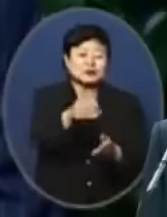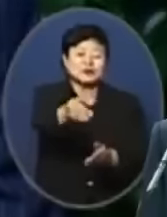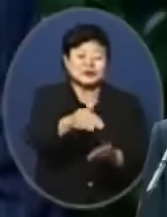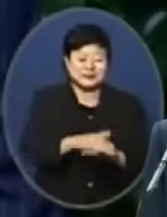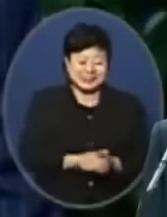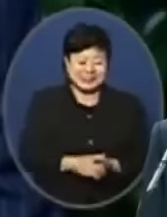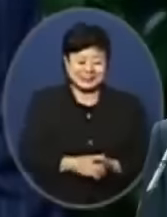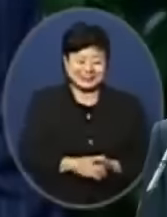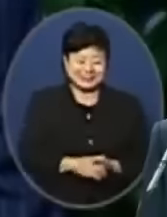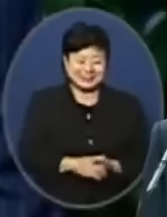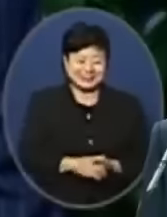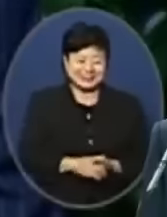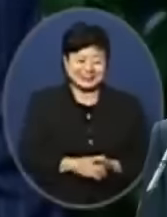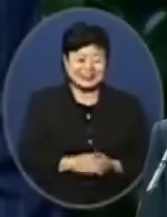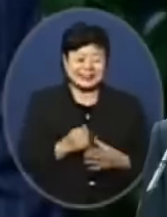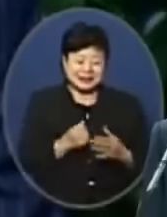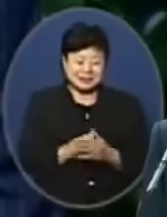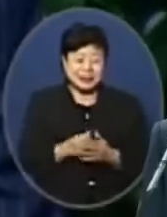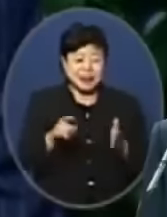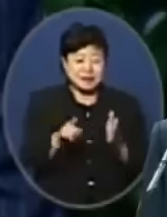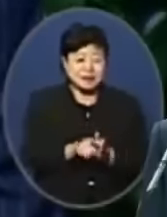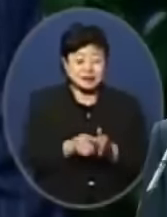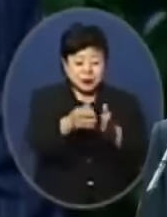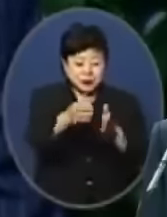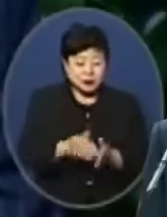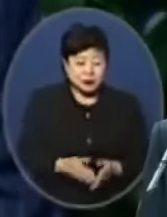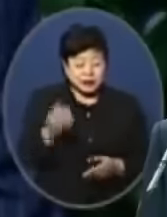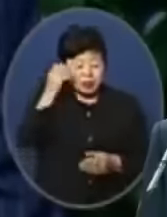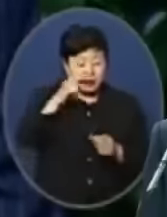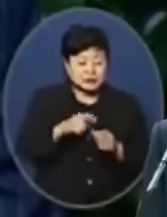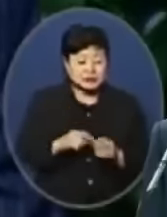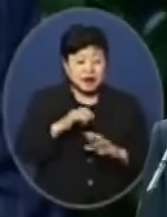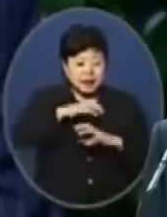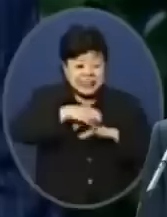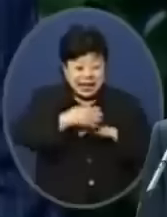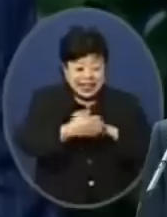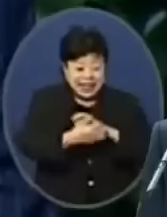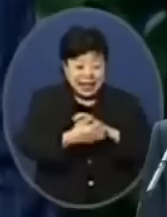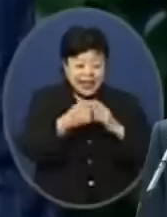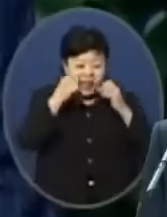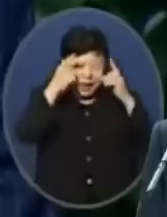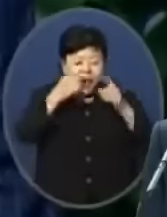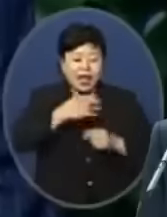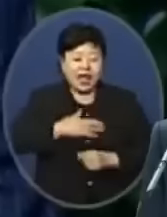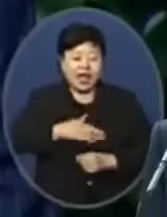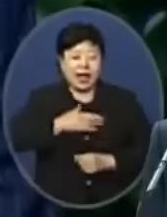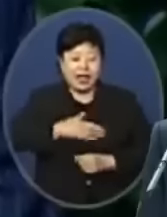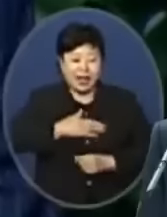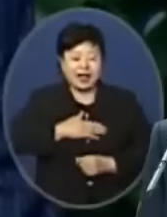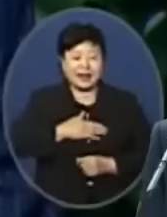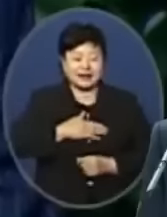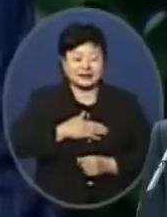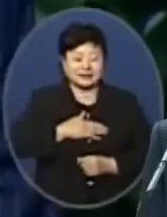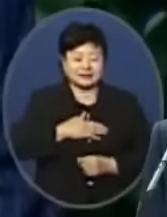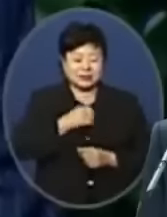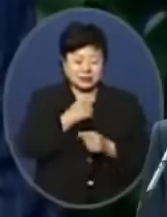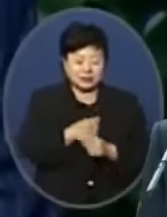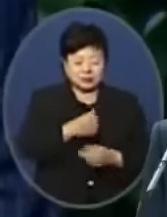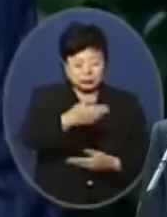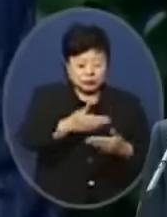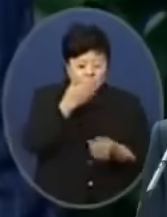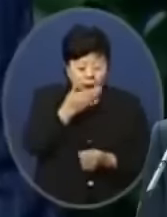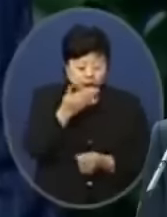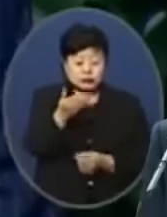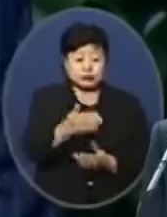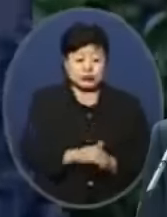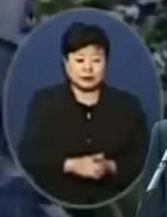것입니다. 그래서 그 믿음을 통해서 영적인 세계를 깨달아 알고 교제할 수 있게 만들어